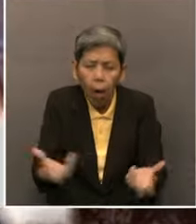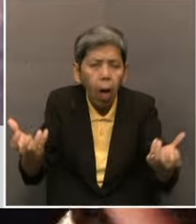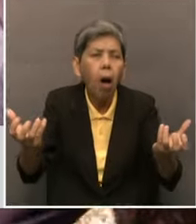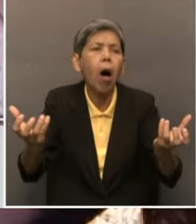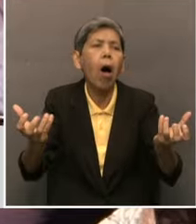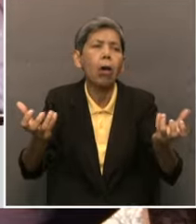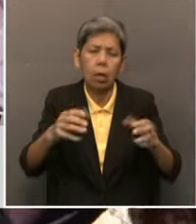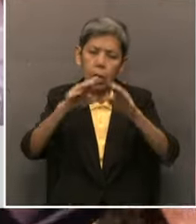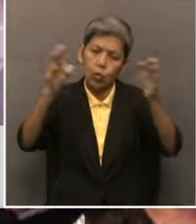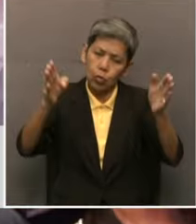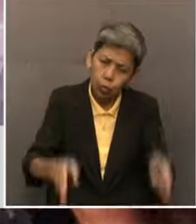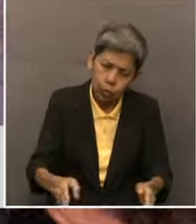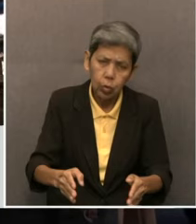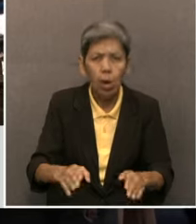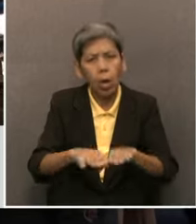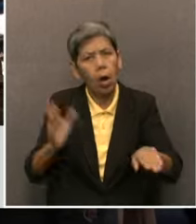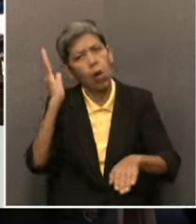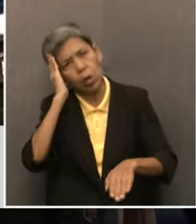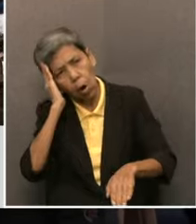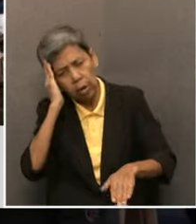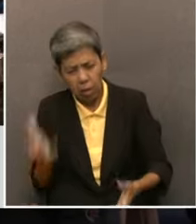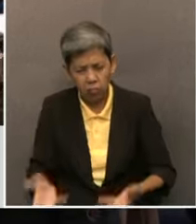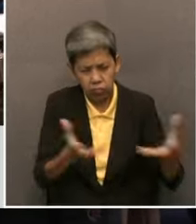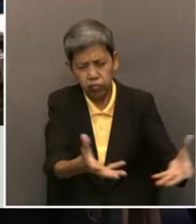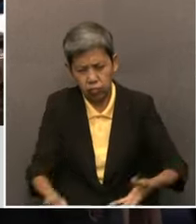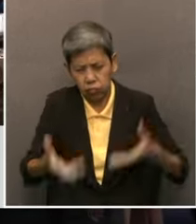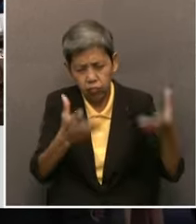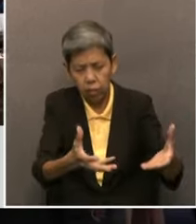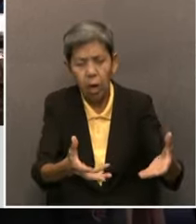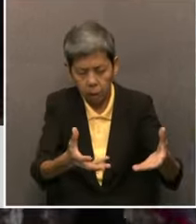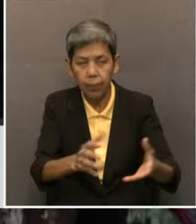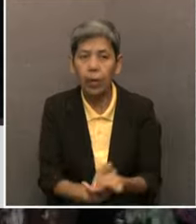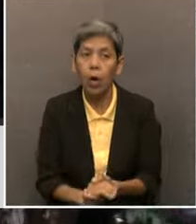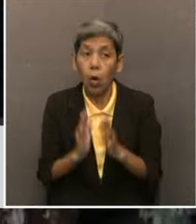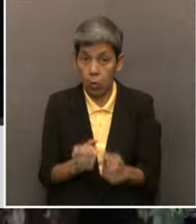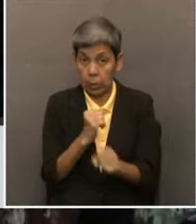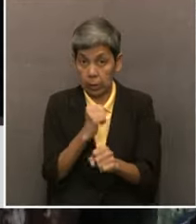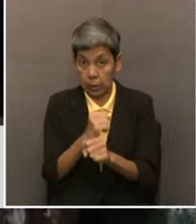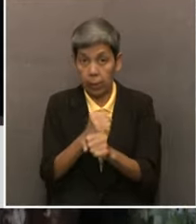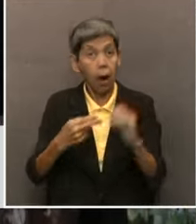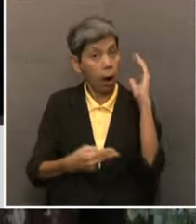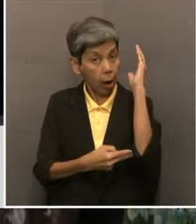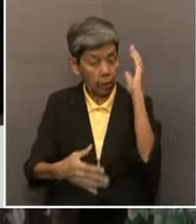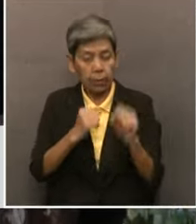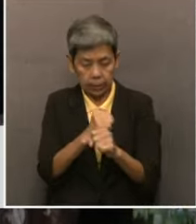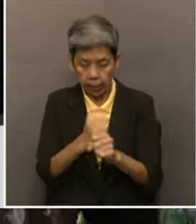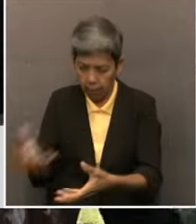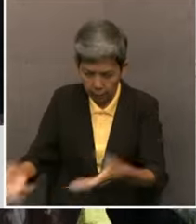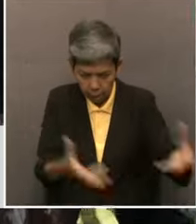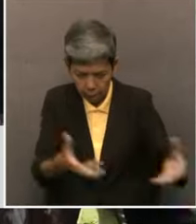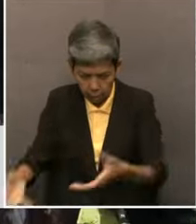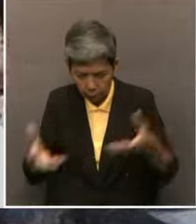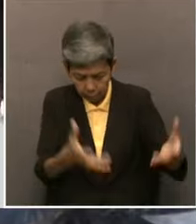ทั้งตู้เตียงมาวางไว้หน้าบ้านเพื่อให้เจ้าหน้าที่ได้จัดเก็บค่ะโดยทางเจ้าหน้าที่เทศบาลนครหาดใหญ่ได้ทยอยจัดเก็บขยะต